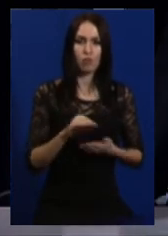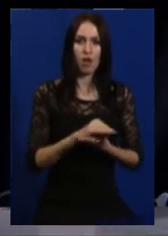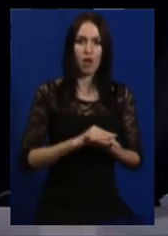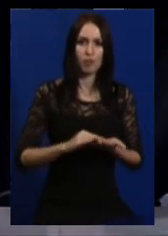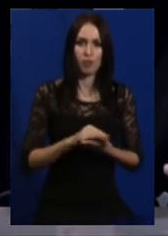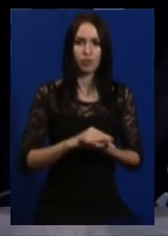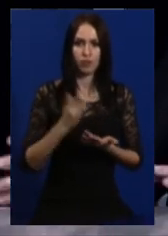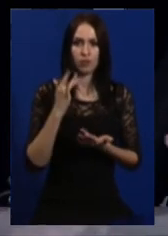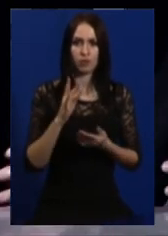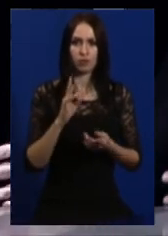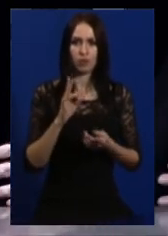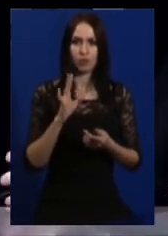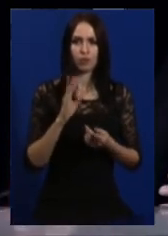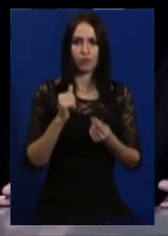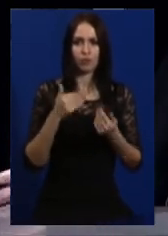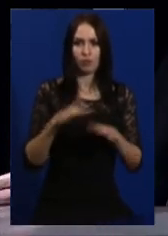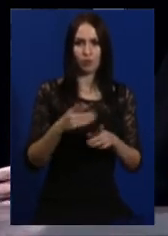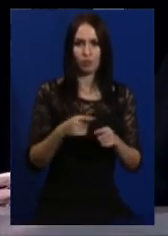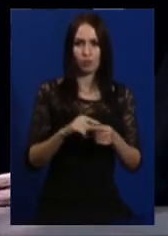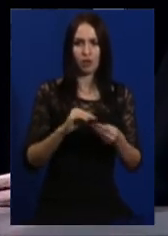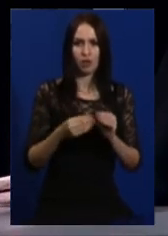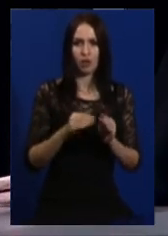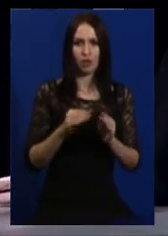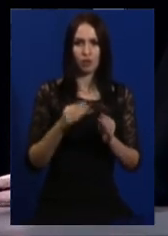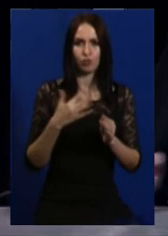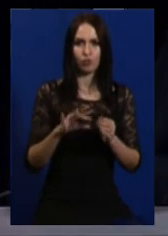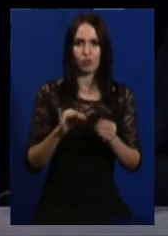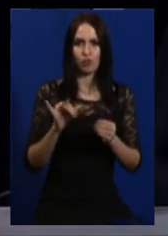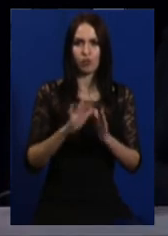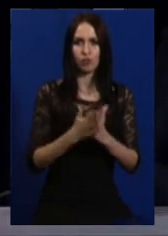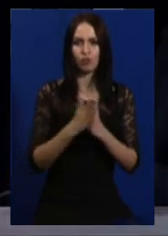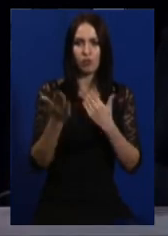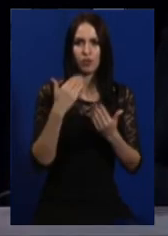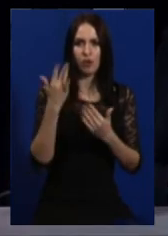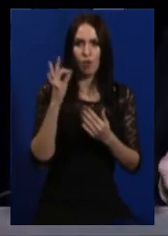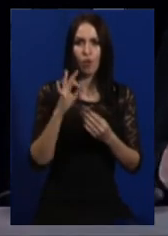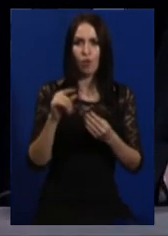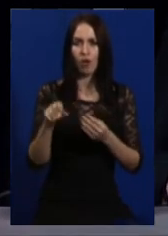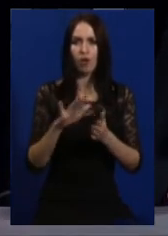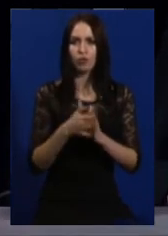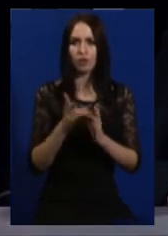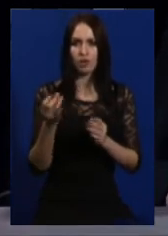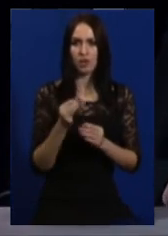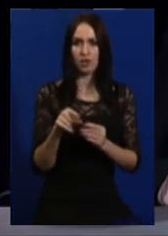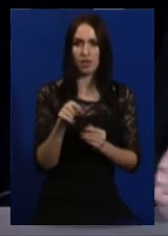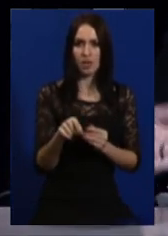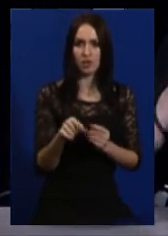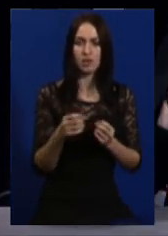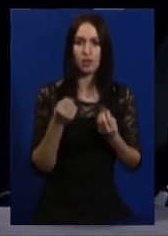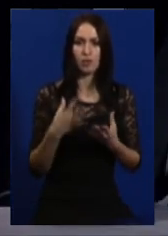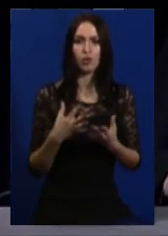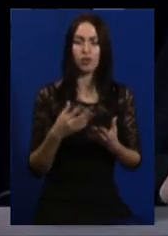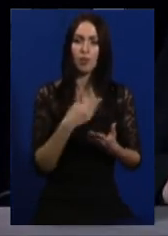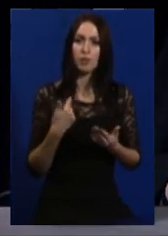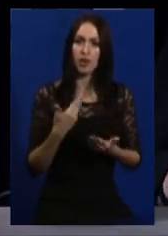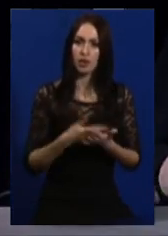оттолкнуть от себя вот эти простые прописные истины взяты из учебников и мне кажется что вот нас